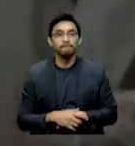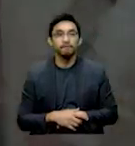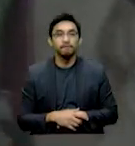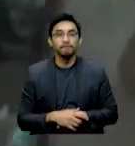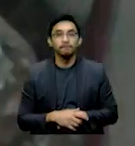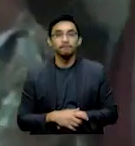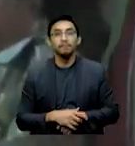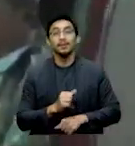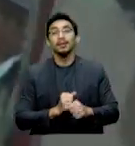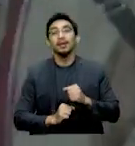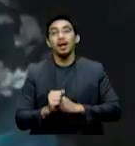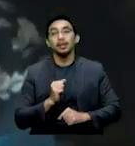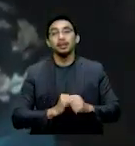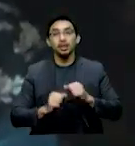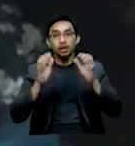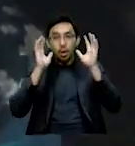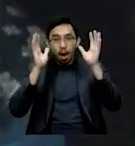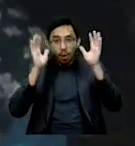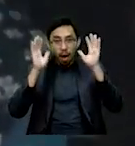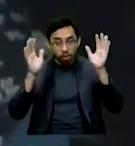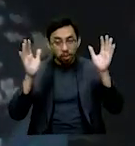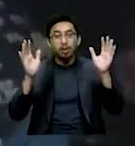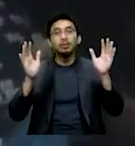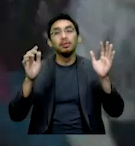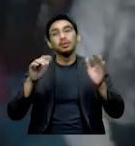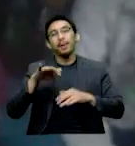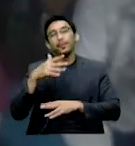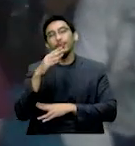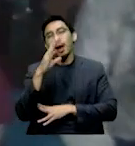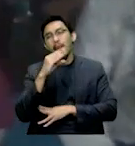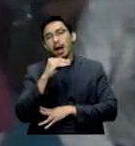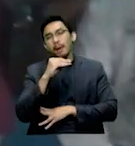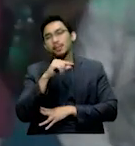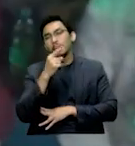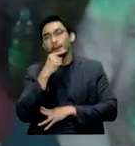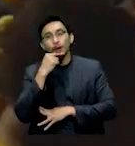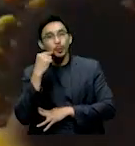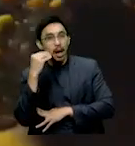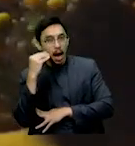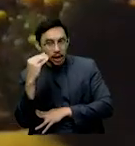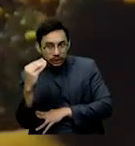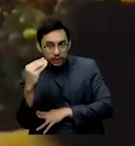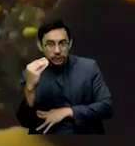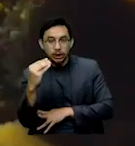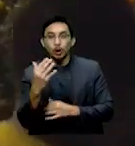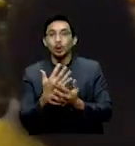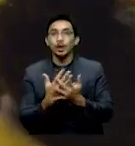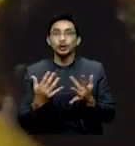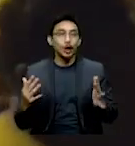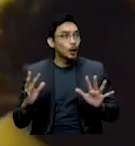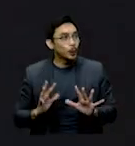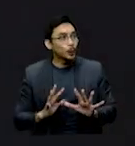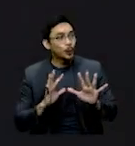Kegiatan selawatan di Pondok Pesantren Minggir Sleman Yogyakarta Sabtu malam hingga Minggu dini hari dihadiri ribuan warga. Menko Polhukam Mahfud MD